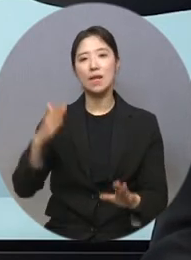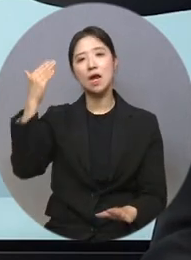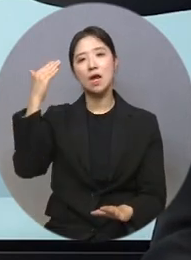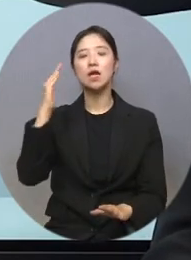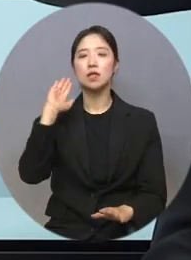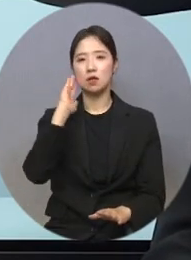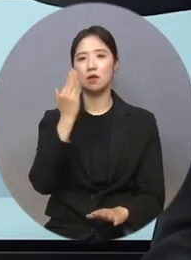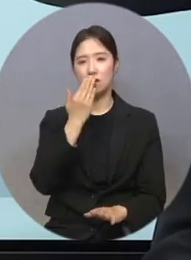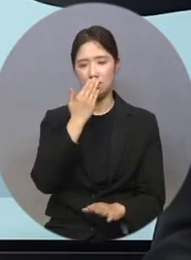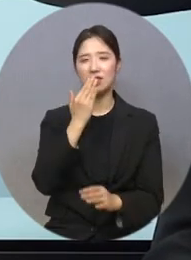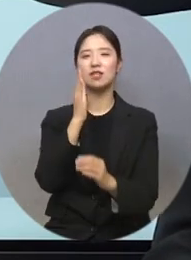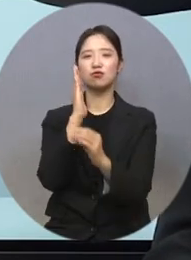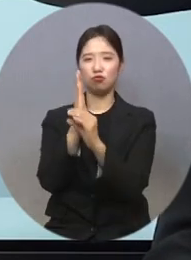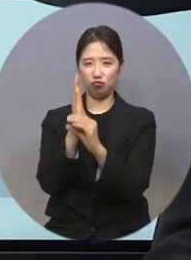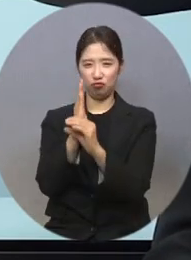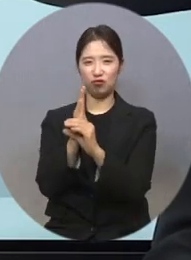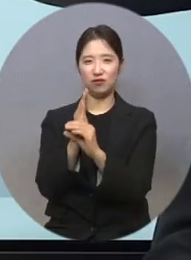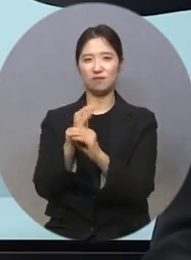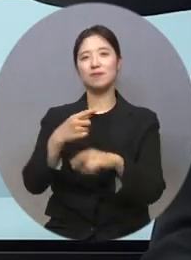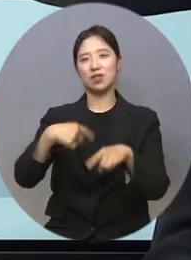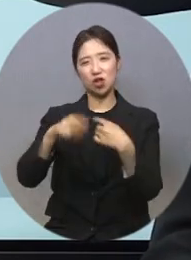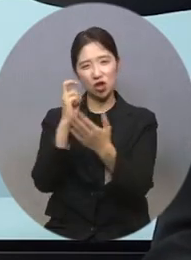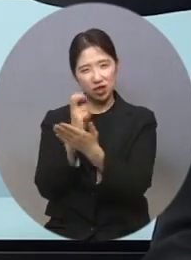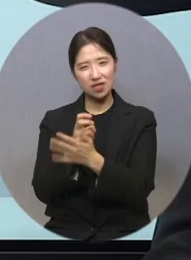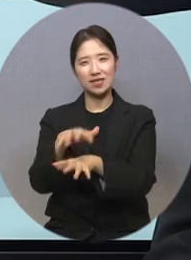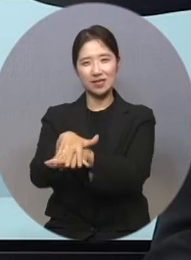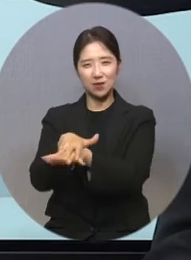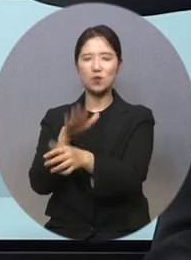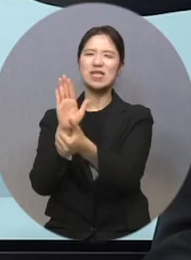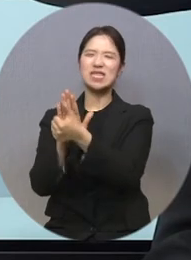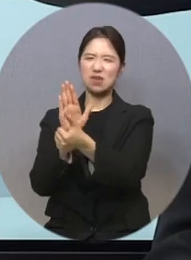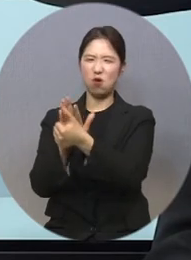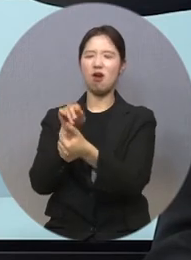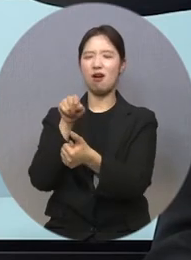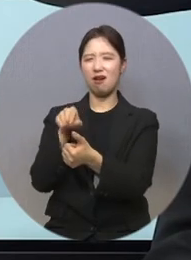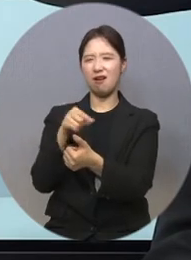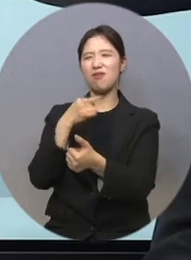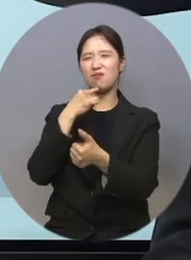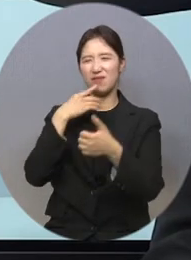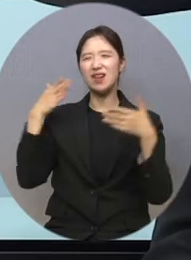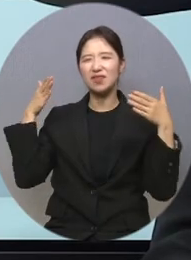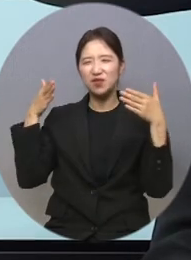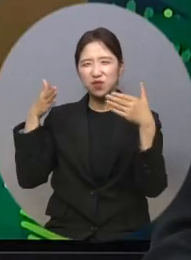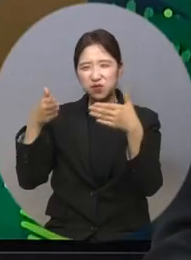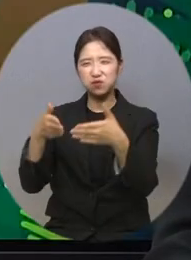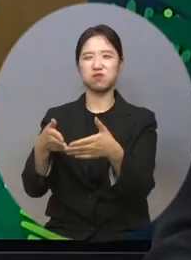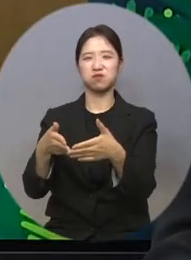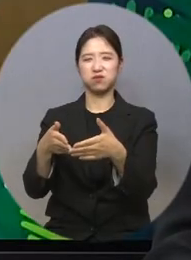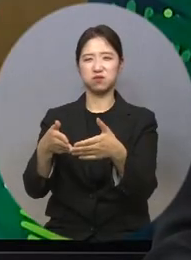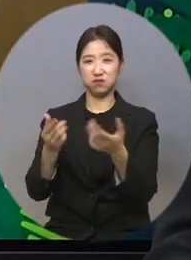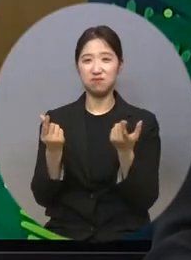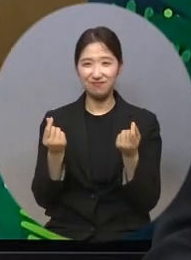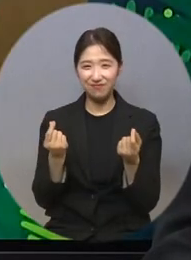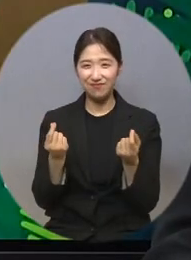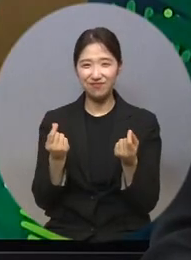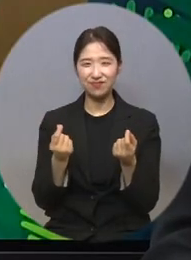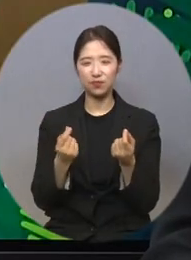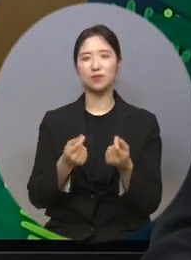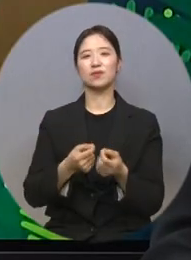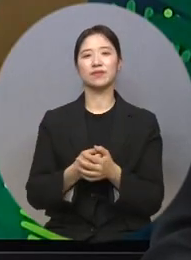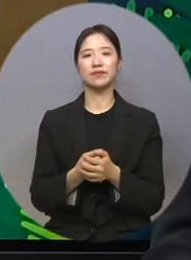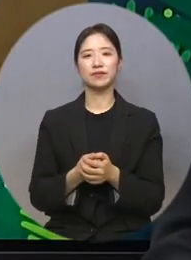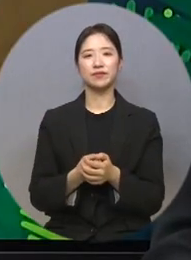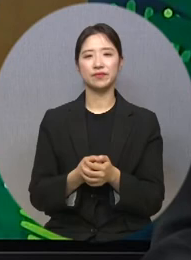청각장애 그러니까 농인 중심의 정책 제도 지원이 아마 방향이 그렇게 돼왔죠. 그리고 지금